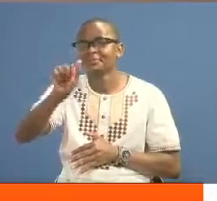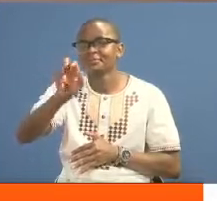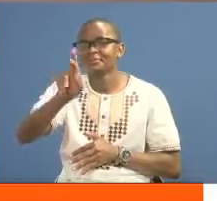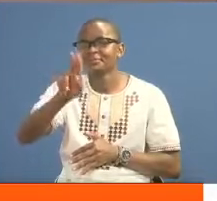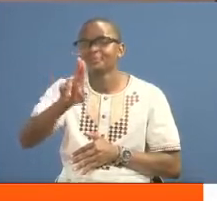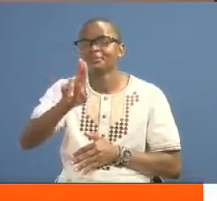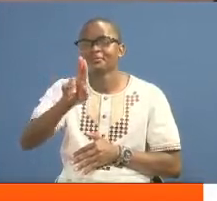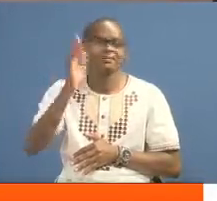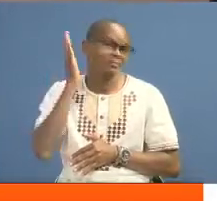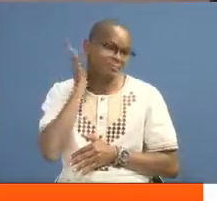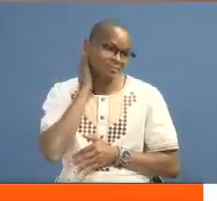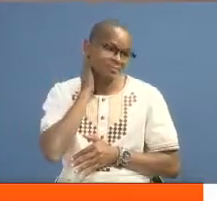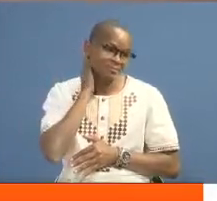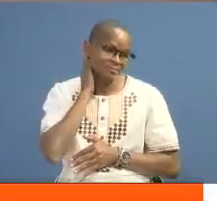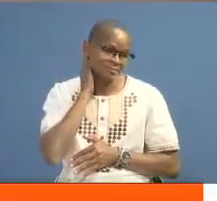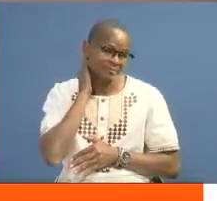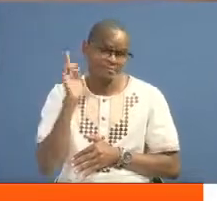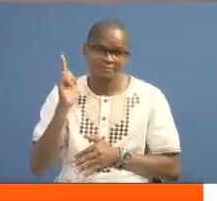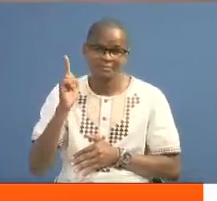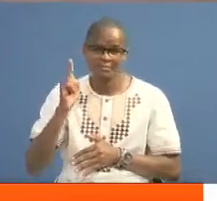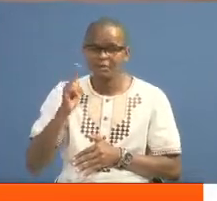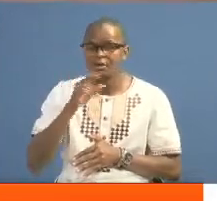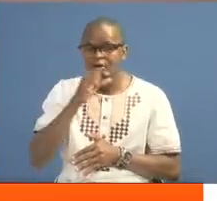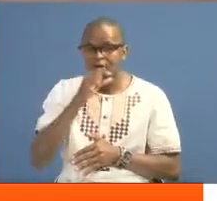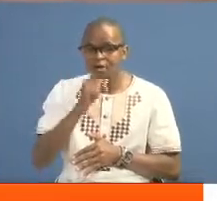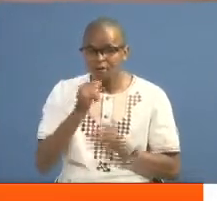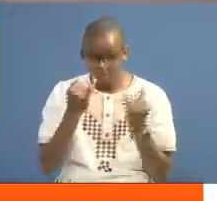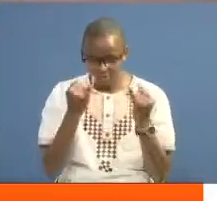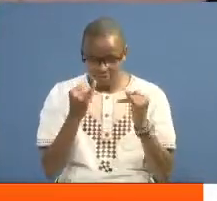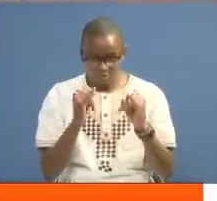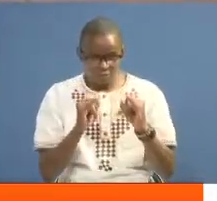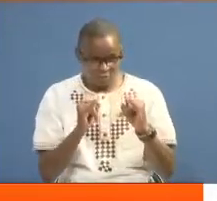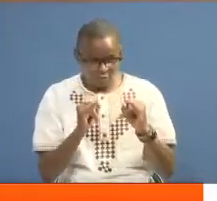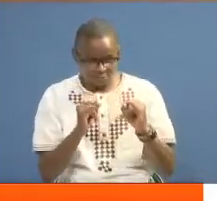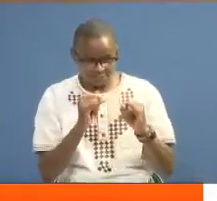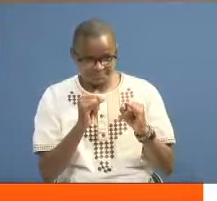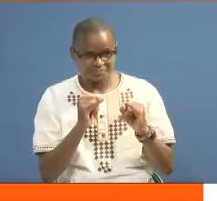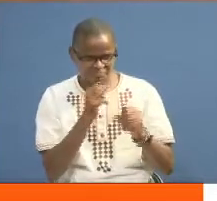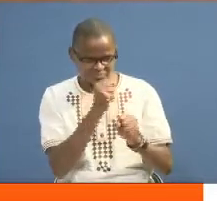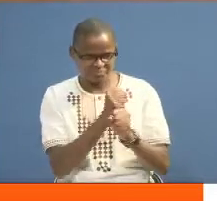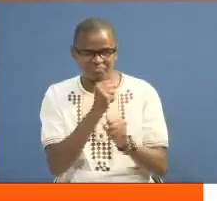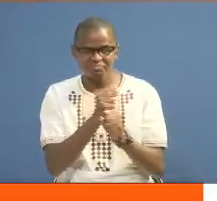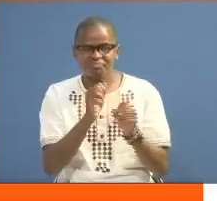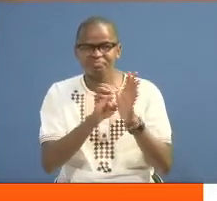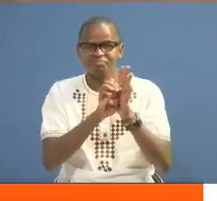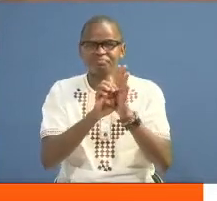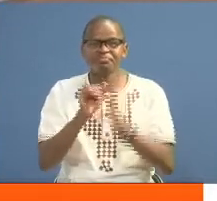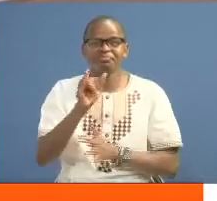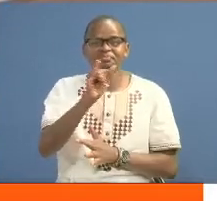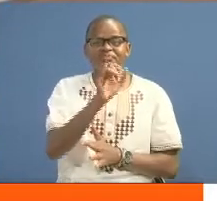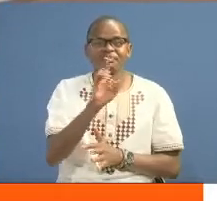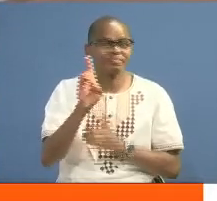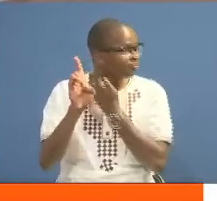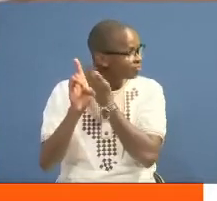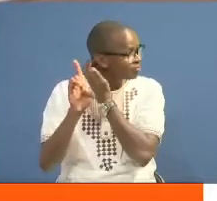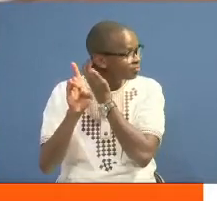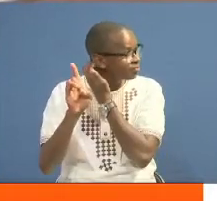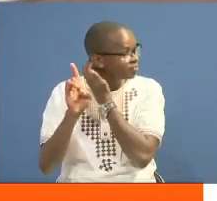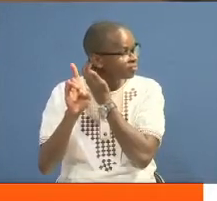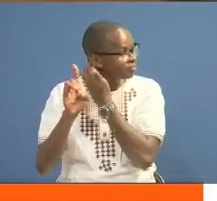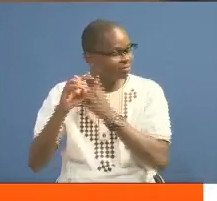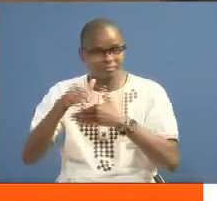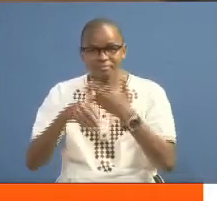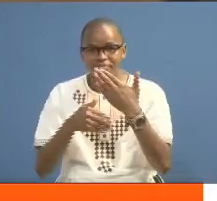kaunti ya Murang'a. Ni kijana ambaye kwa sasa anaunda mifano ya ndege kama hii. Haya